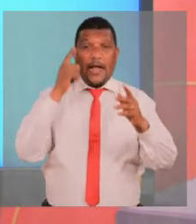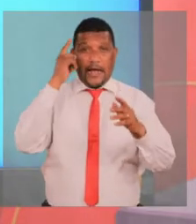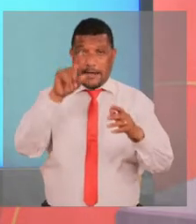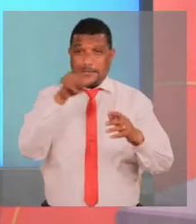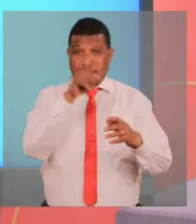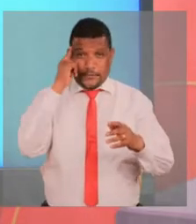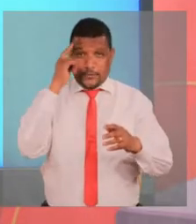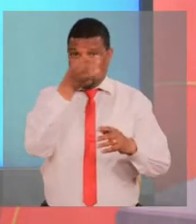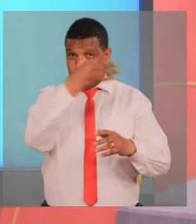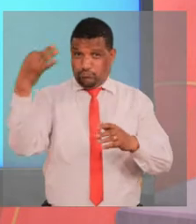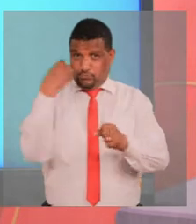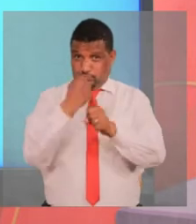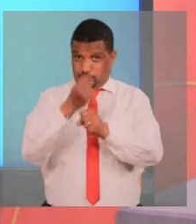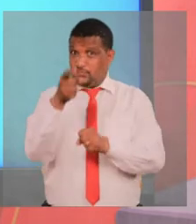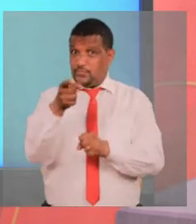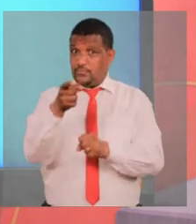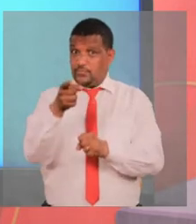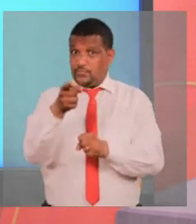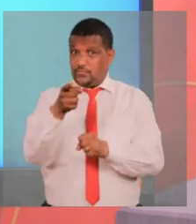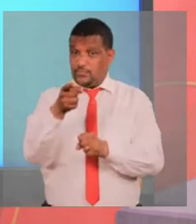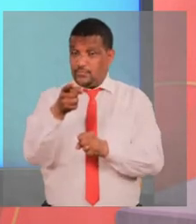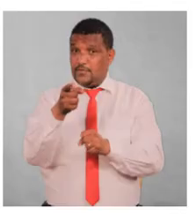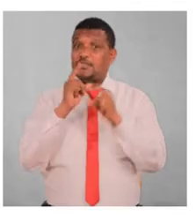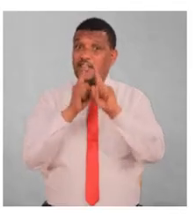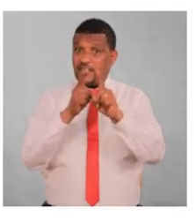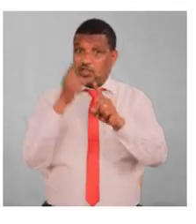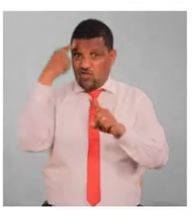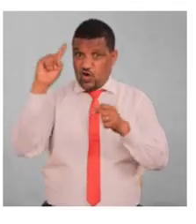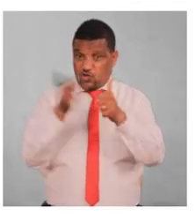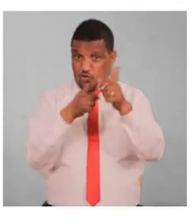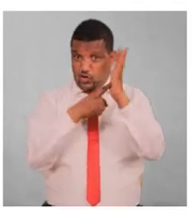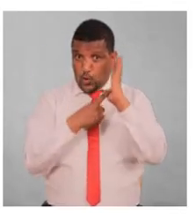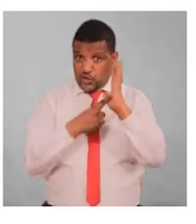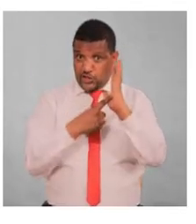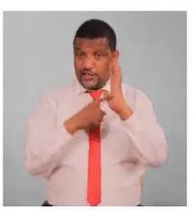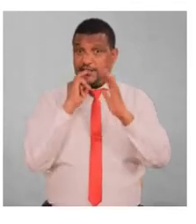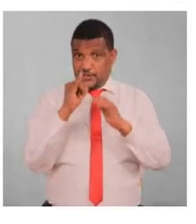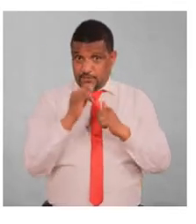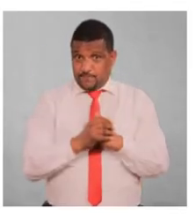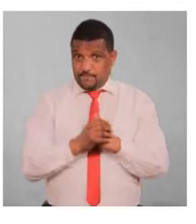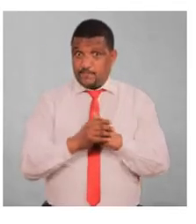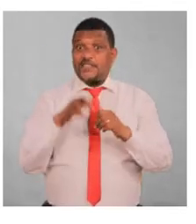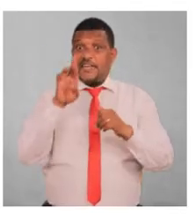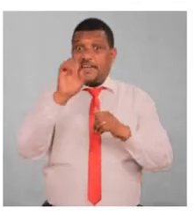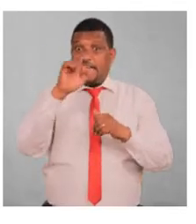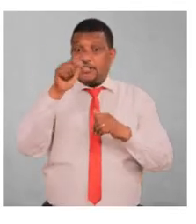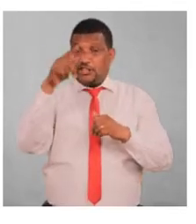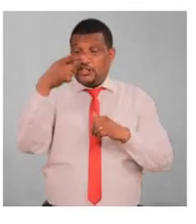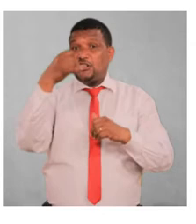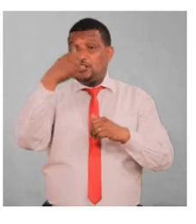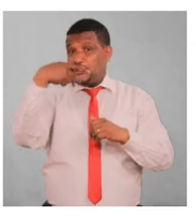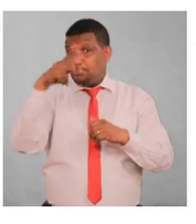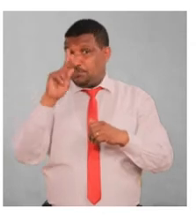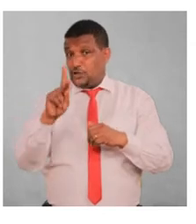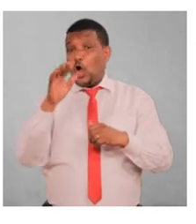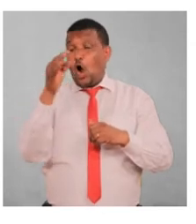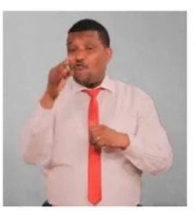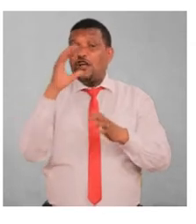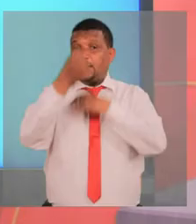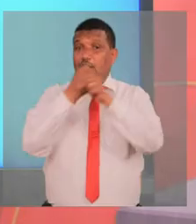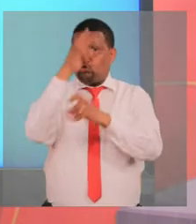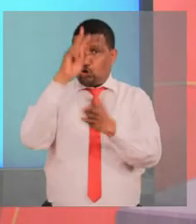थिंक यह डिस्ट्रॉयड एंड आंसर फॉर द फर्स्ट क्वेश्चन इज द जीपीएस ऑफ